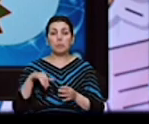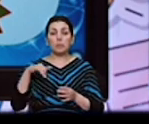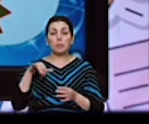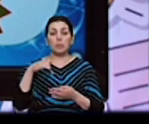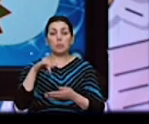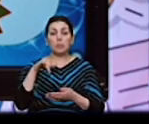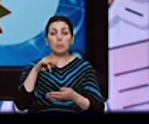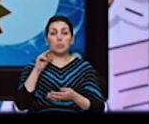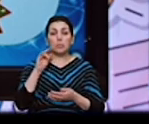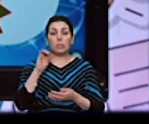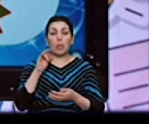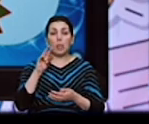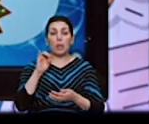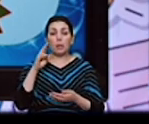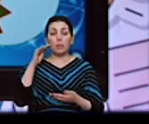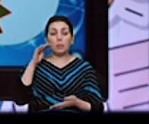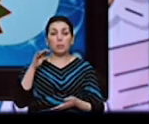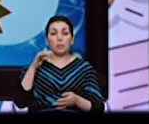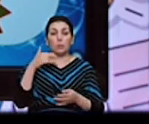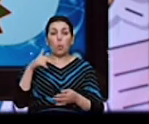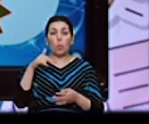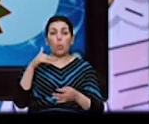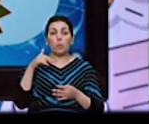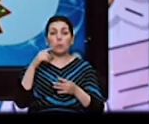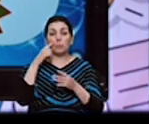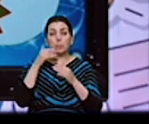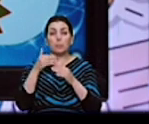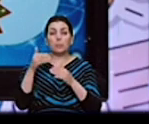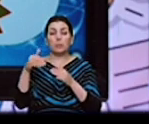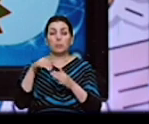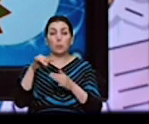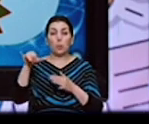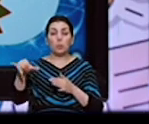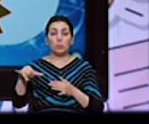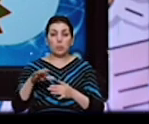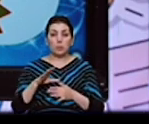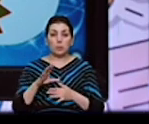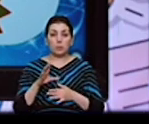Chelakni esa 30 qadam nariga qo'yishgan edi.